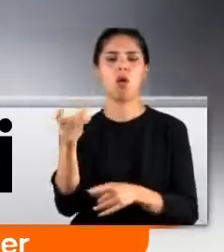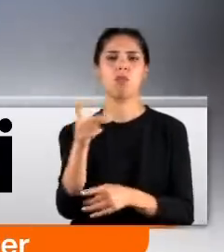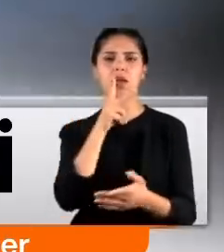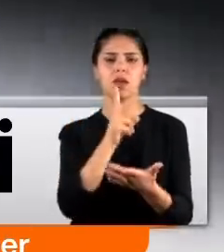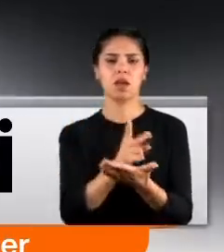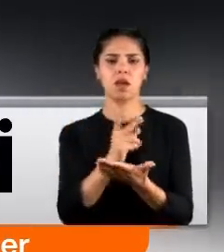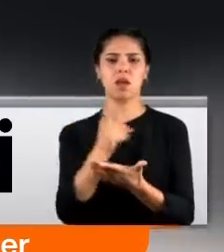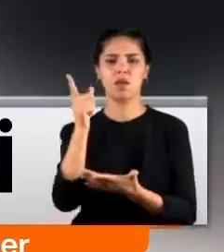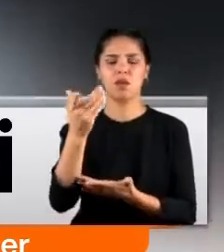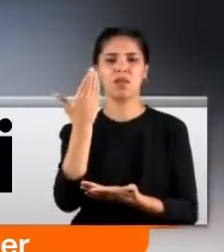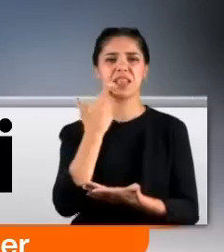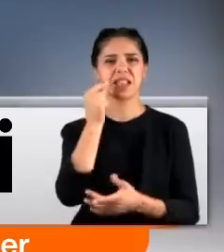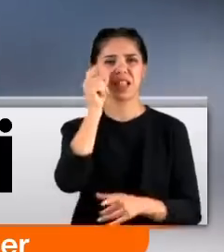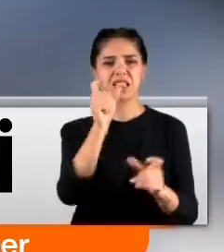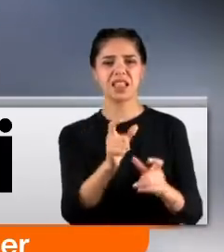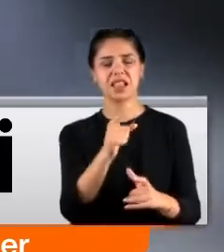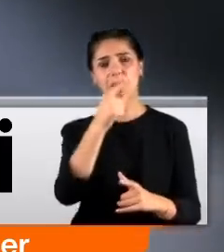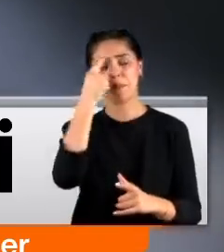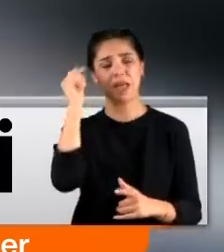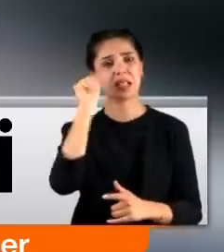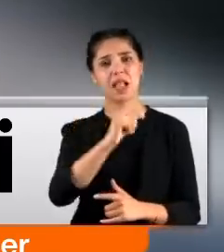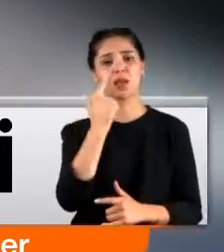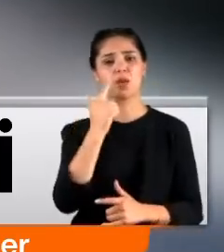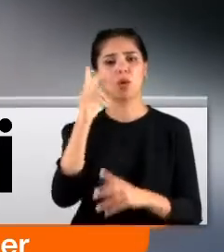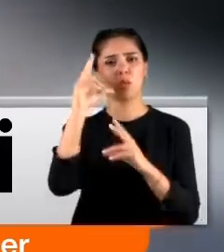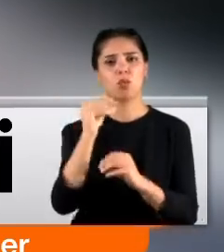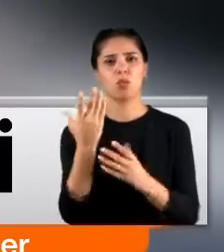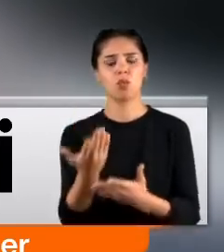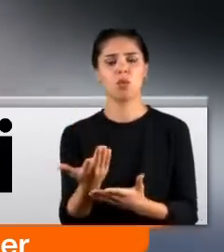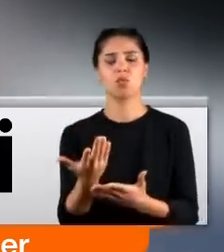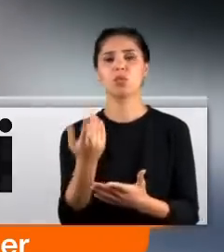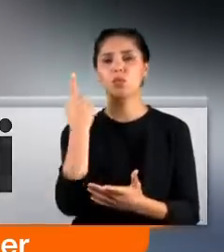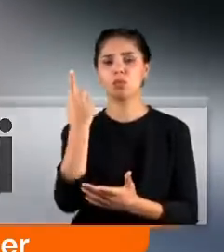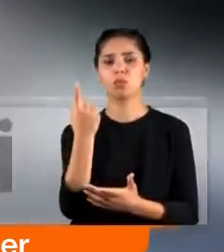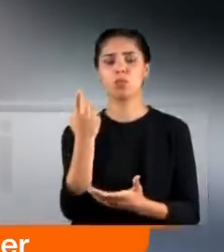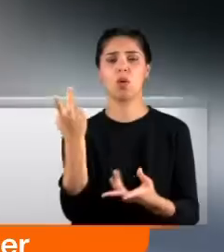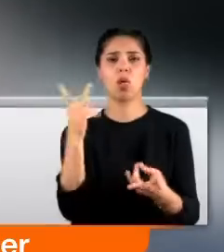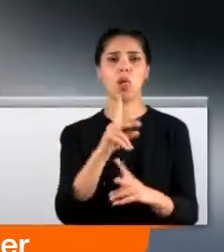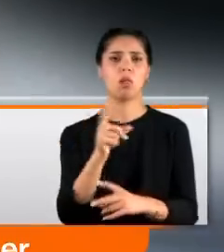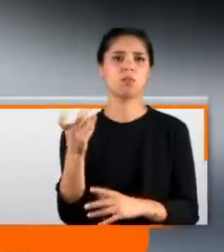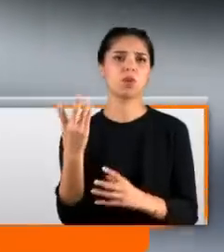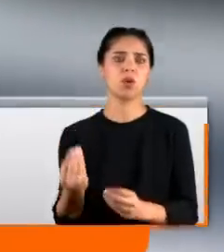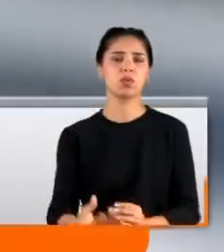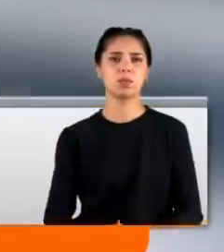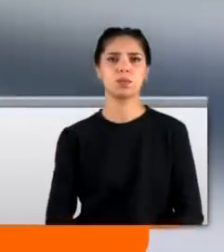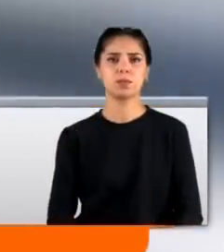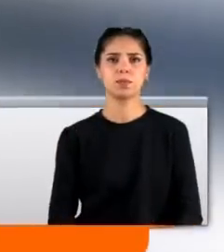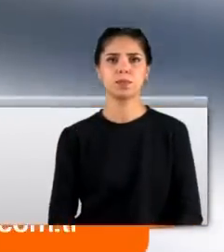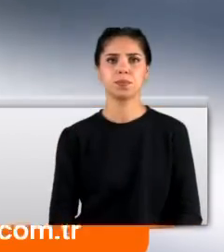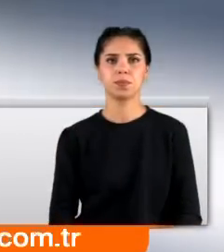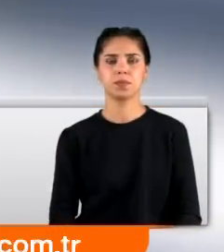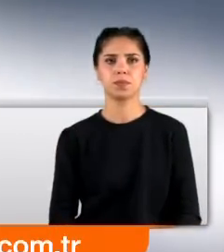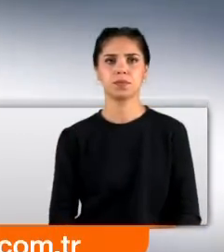Freya onu izleyen insanlara belki saldırır diye uyutuldu. Yani aslında öldürüldü.